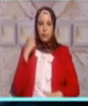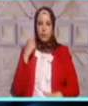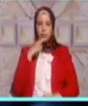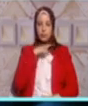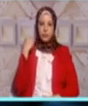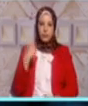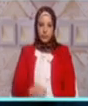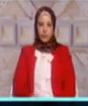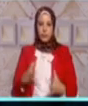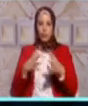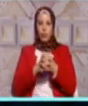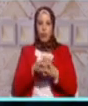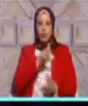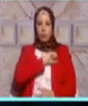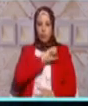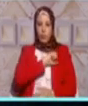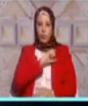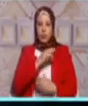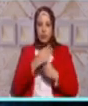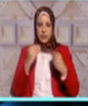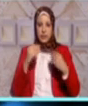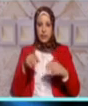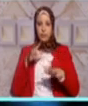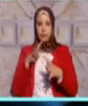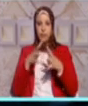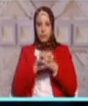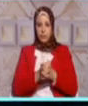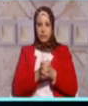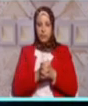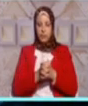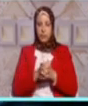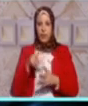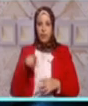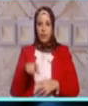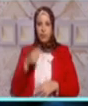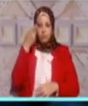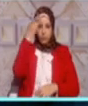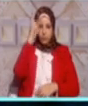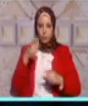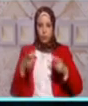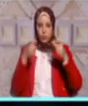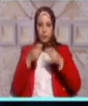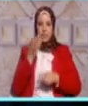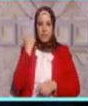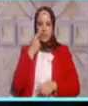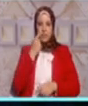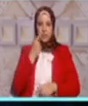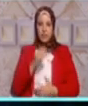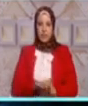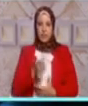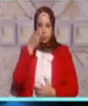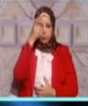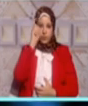فاشترك احنا الطلبة بتوعنا اشتركوا أولا في كوب 27 السنة اللي فاتت في شرم